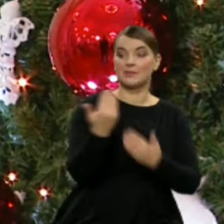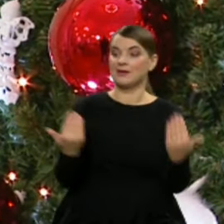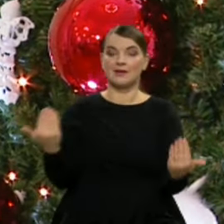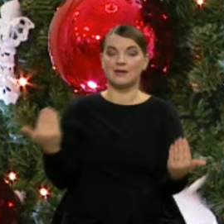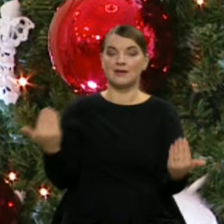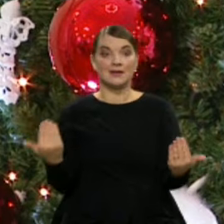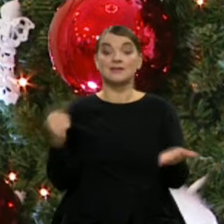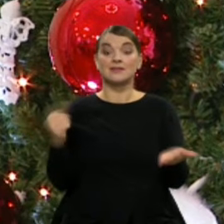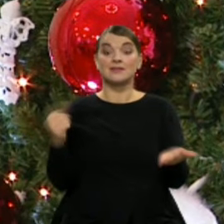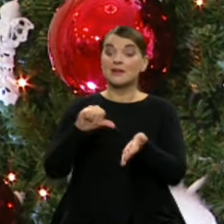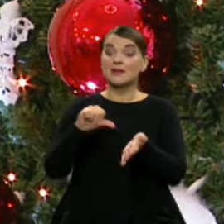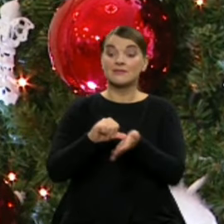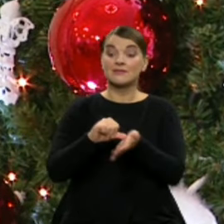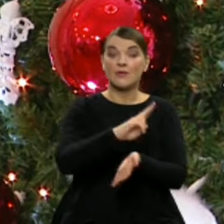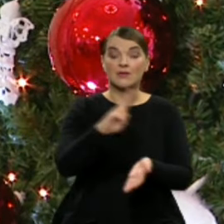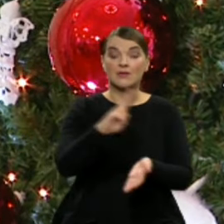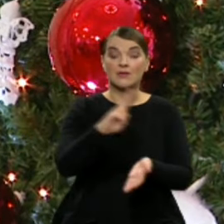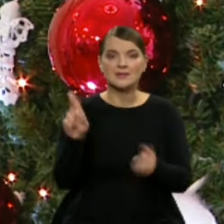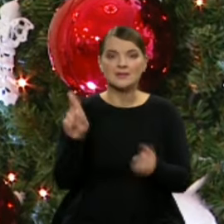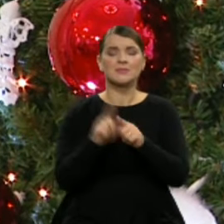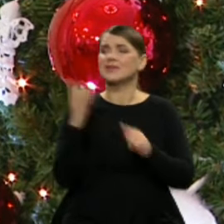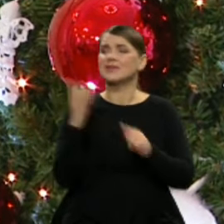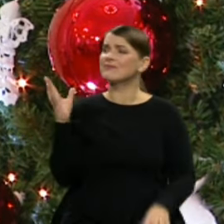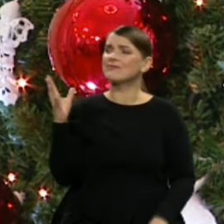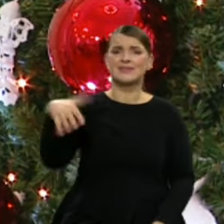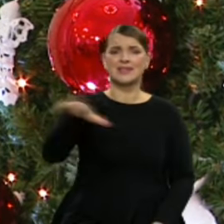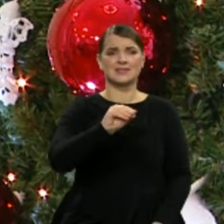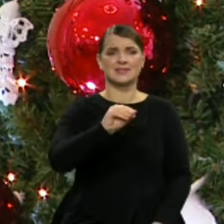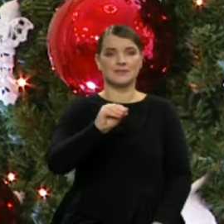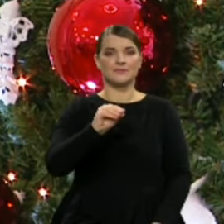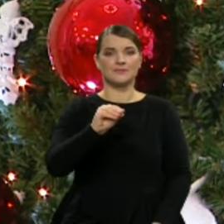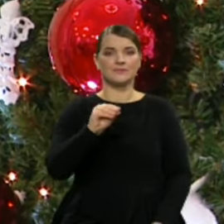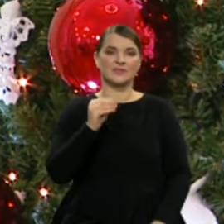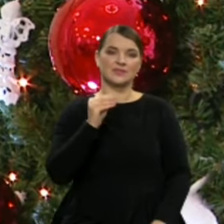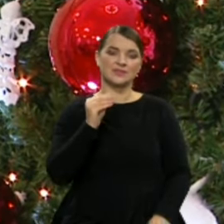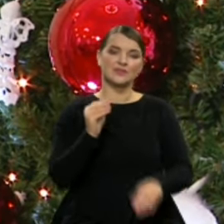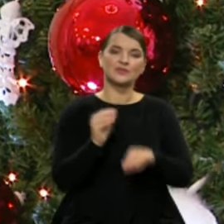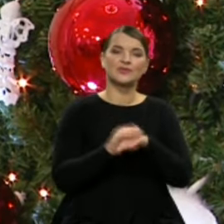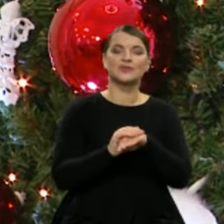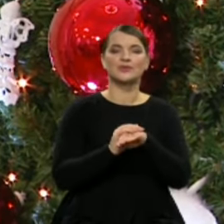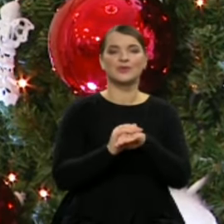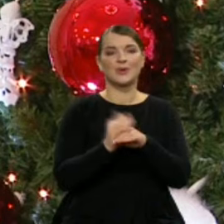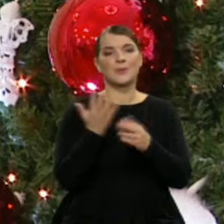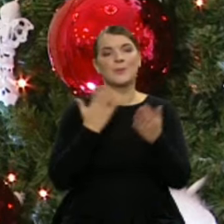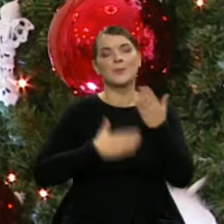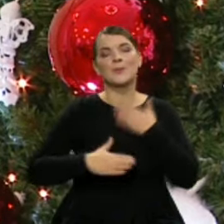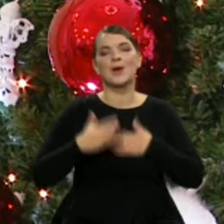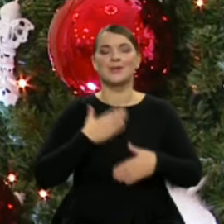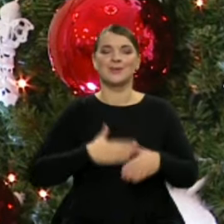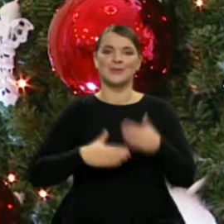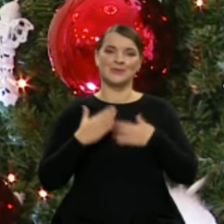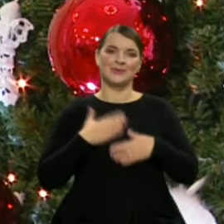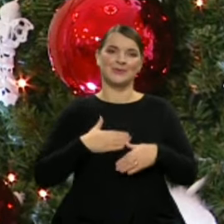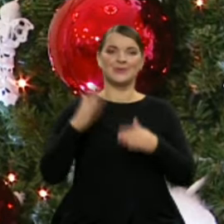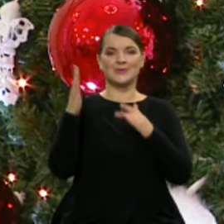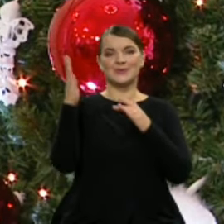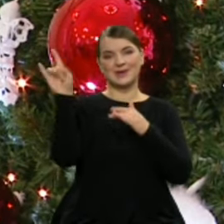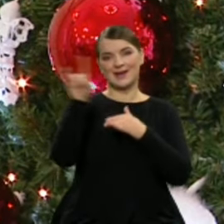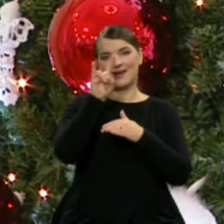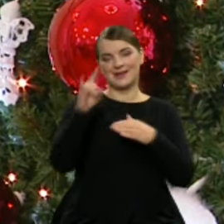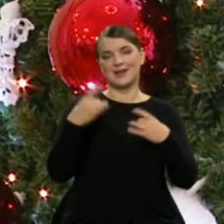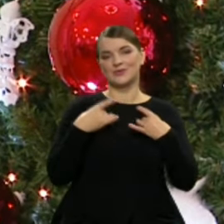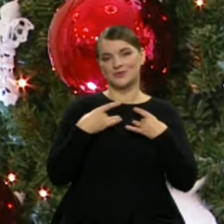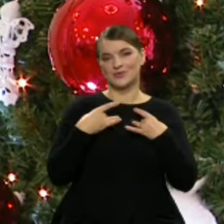čia esantiems ir visiems, jaukių, ramių ir Viešpaties palaimintų Kalėdų